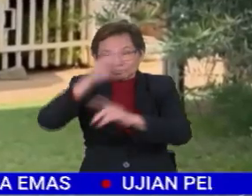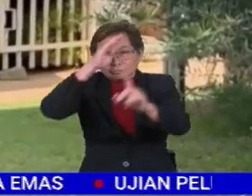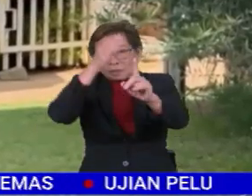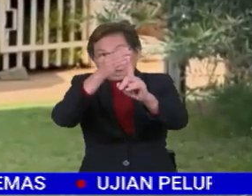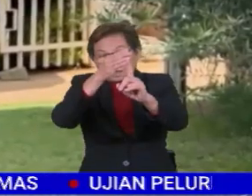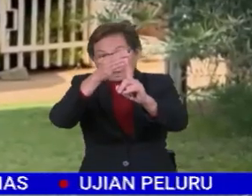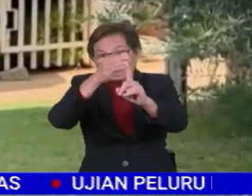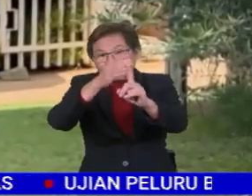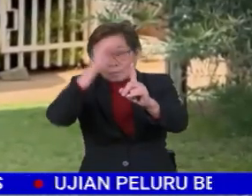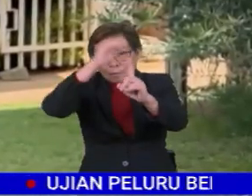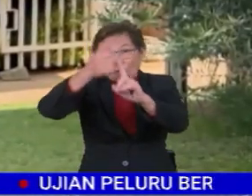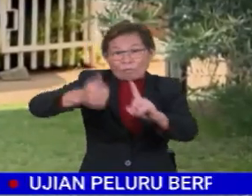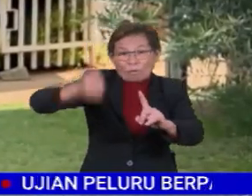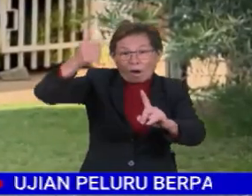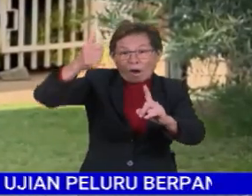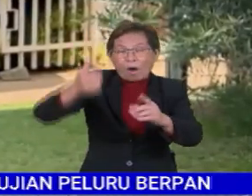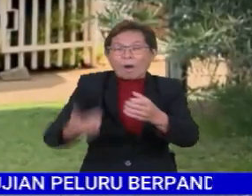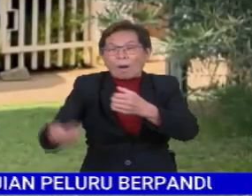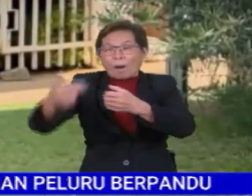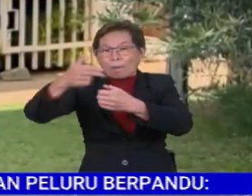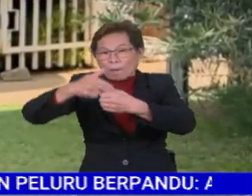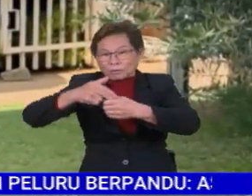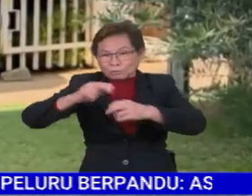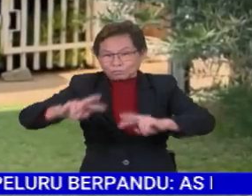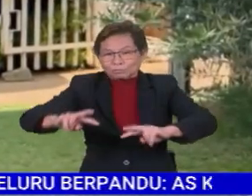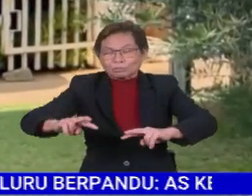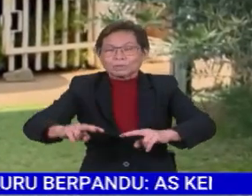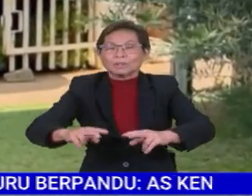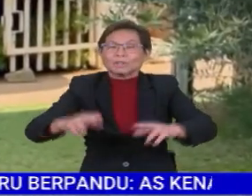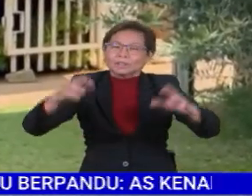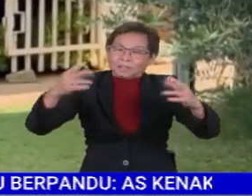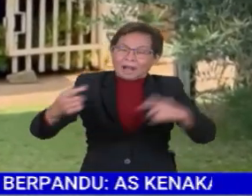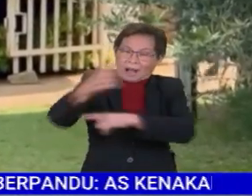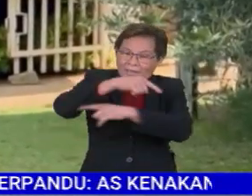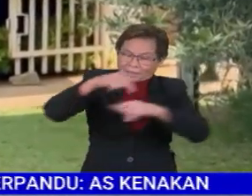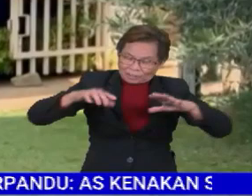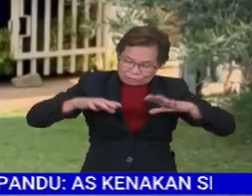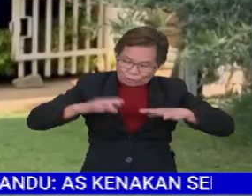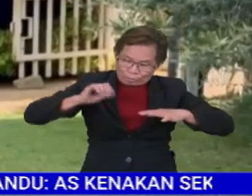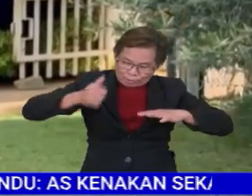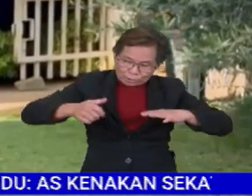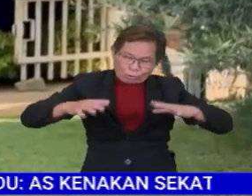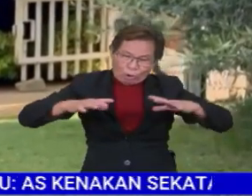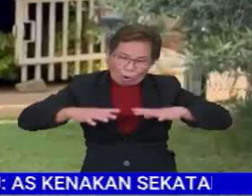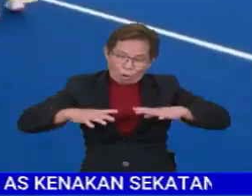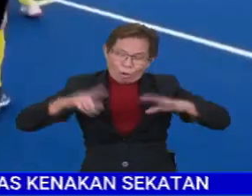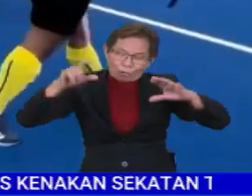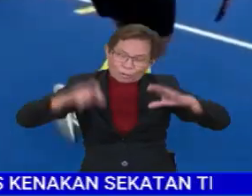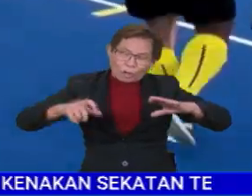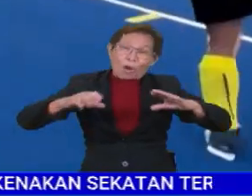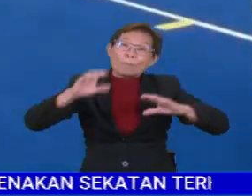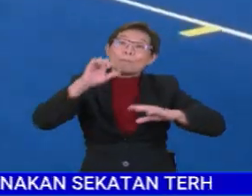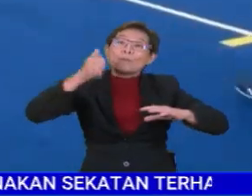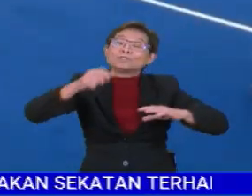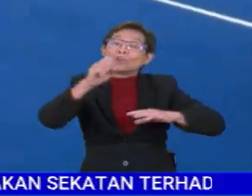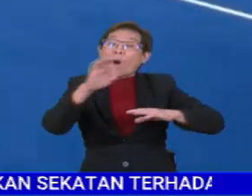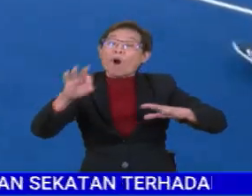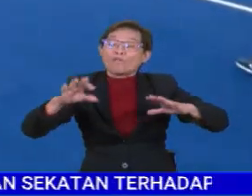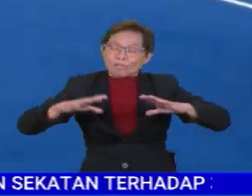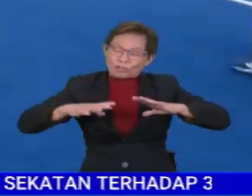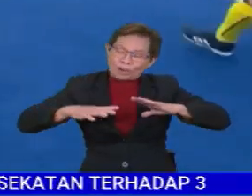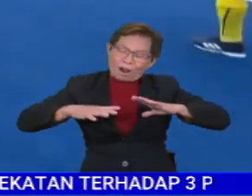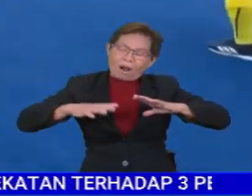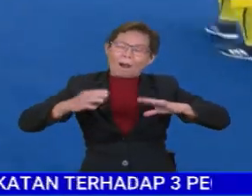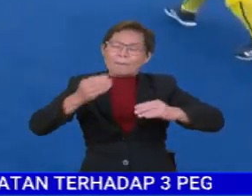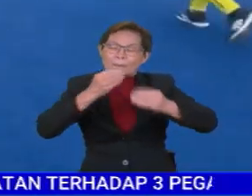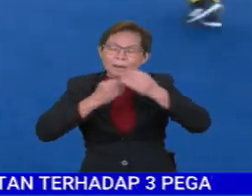adalah untuk qualify ke semifinal. Kita dah achieve tu. So hari ini berehat. Esok is an off day. So mereka perlu berehat dengan betul,